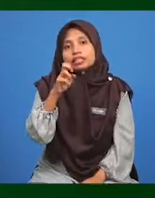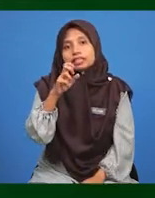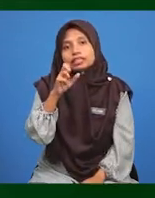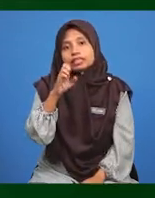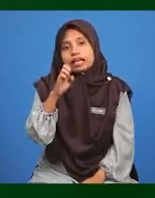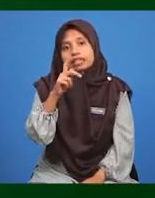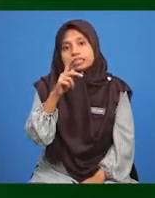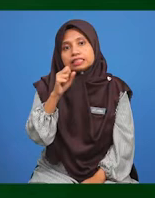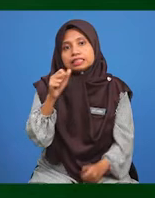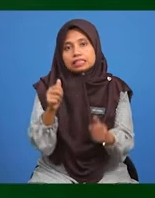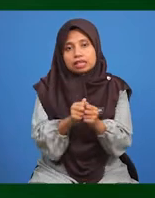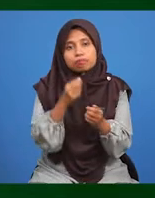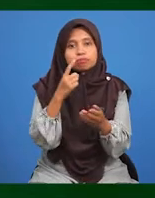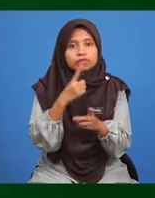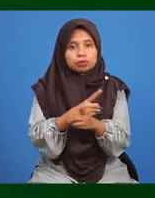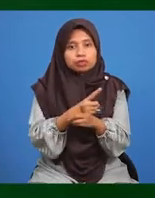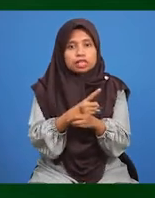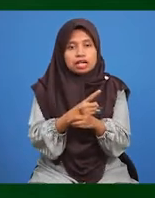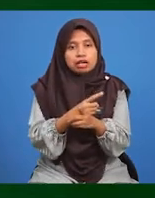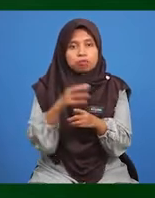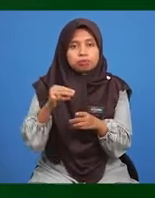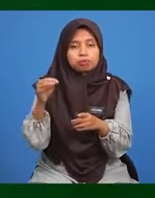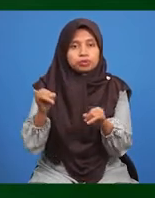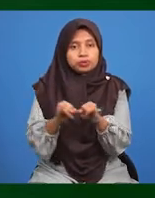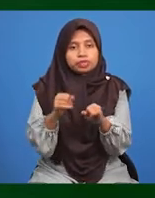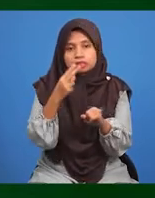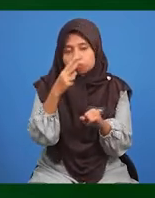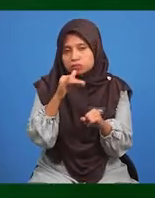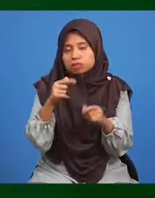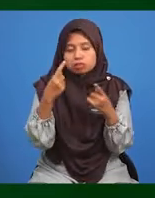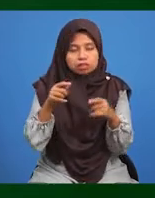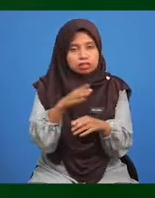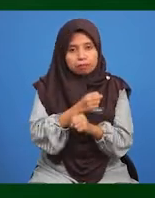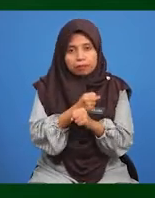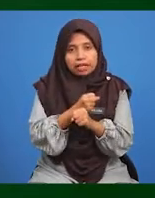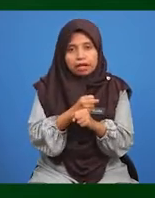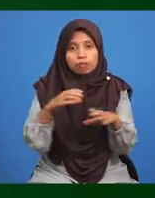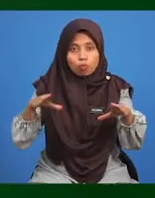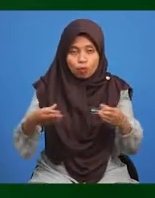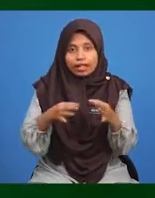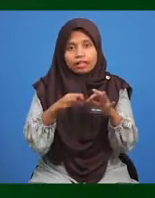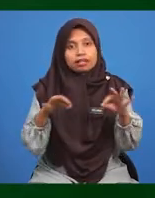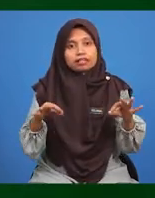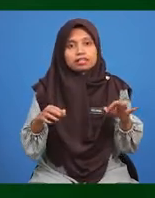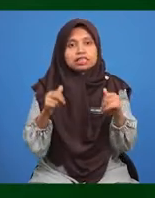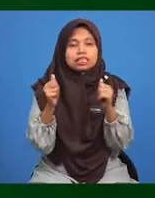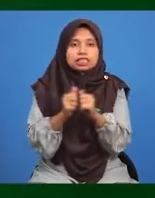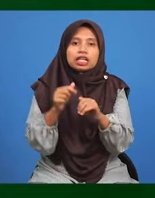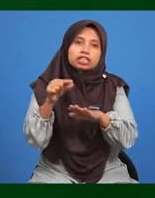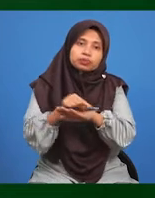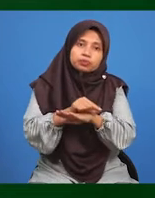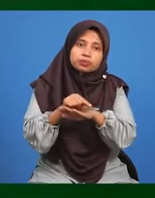betul. Murid-murid juga nampaknya telah dapat membina ayat